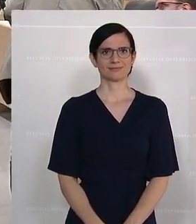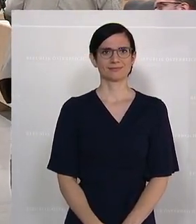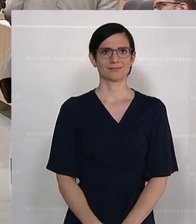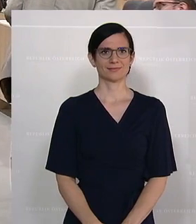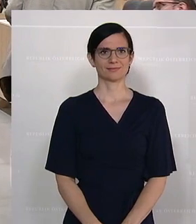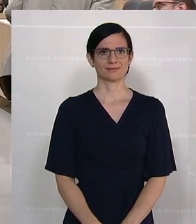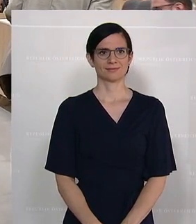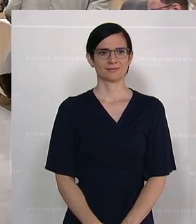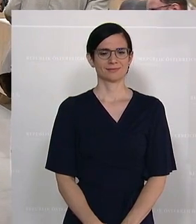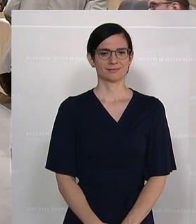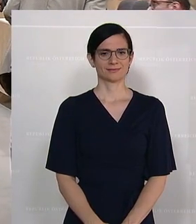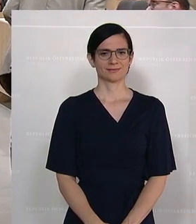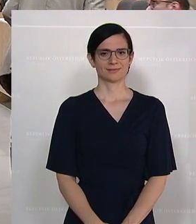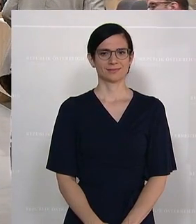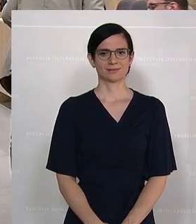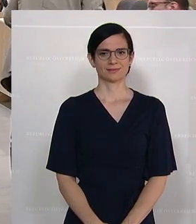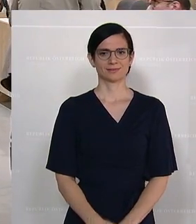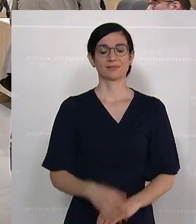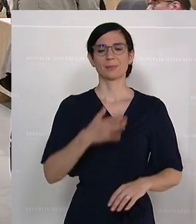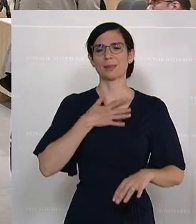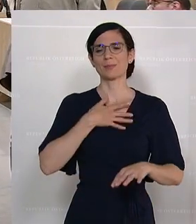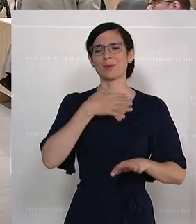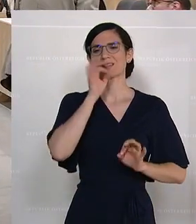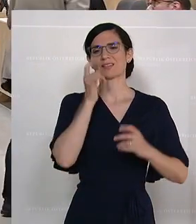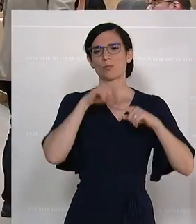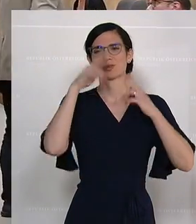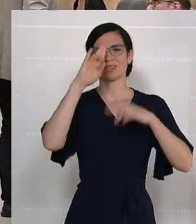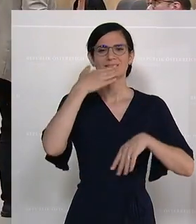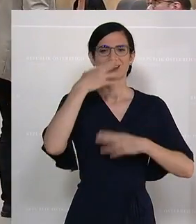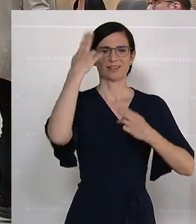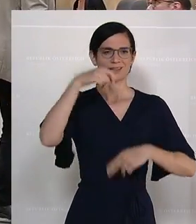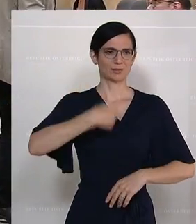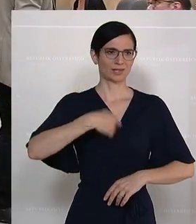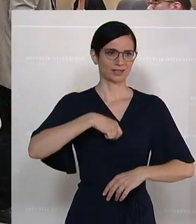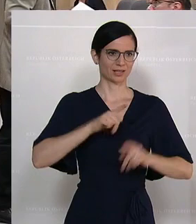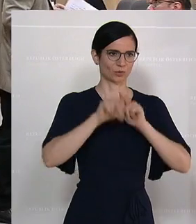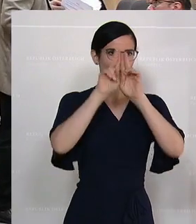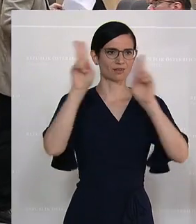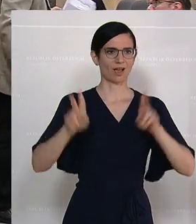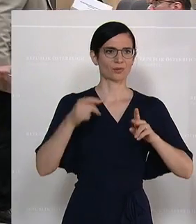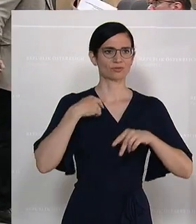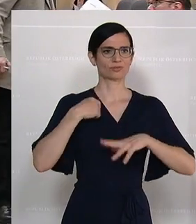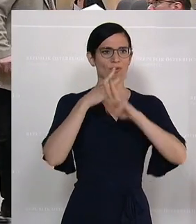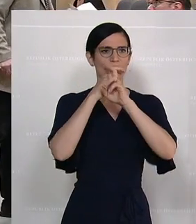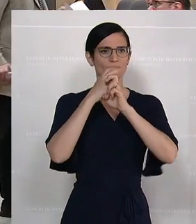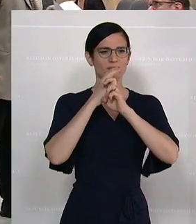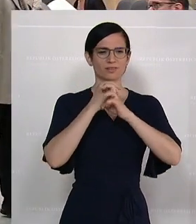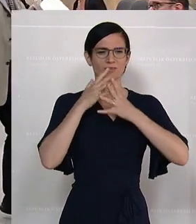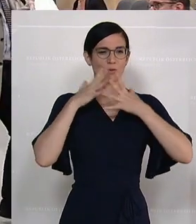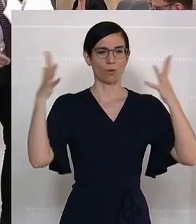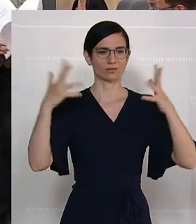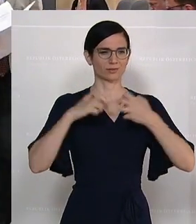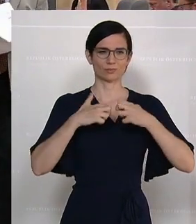danke herr präsident meine damen und herren auf der regierungsbank hohes haus in österreich hat ein riesengroßes problem